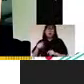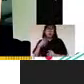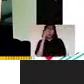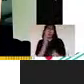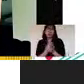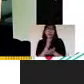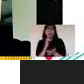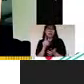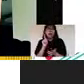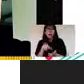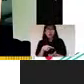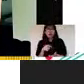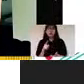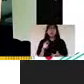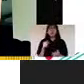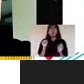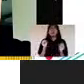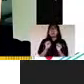harus sesegera mungkin